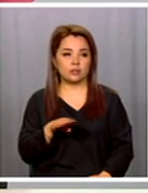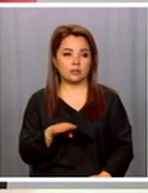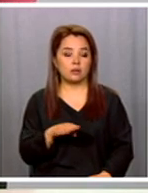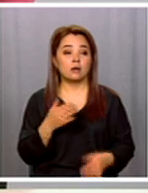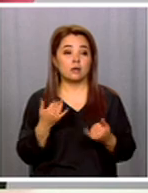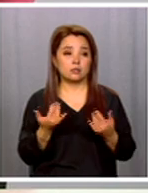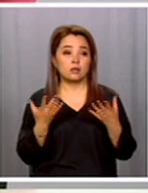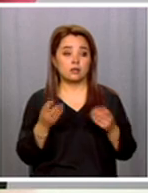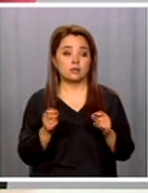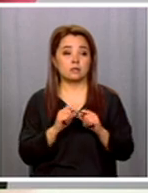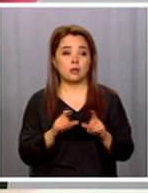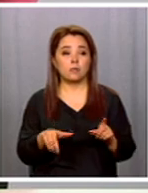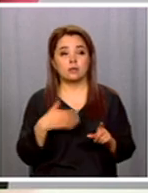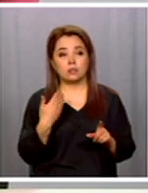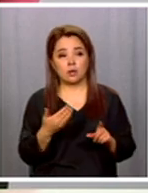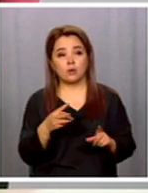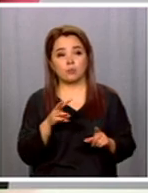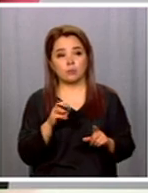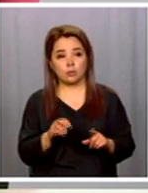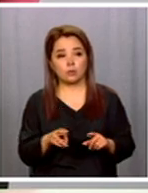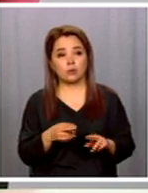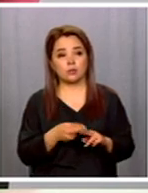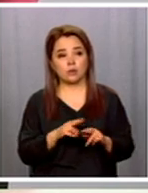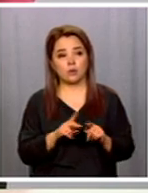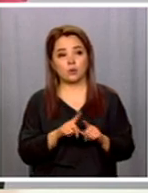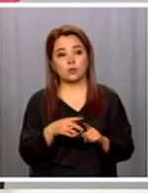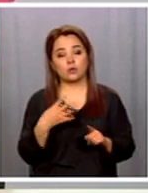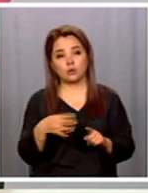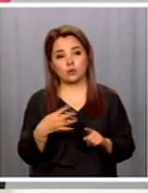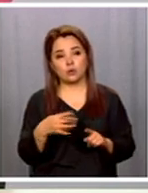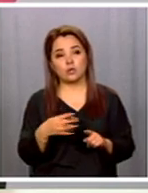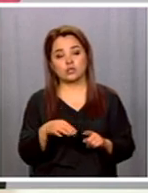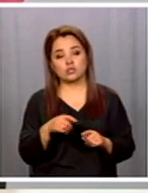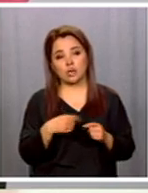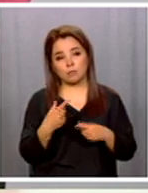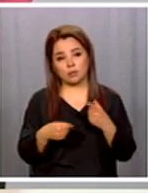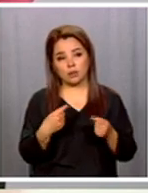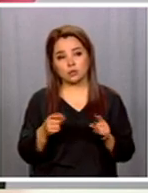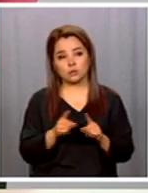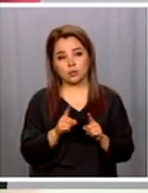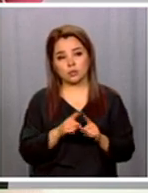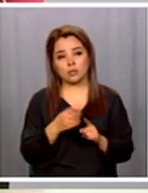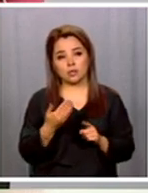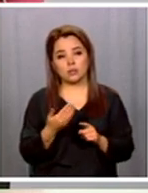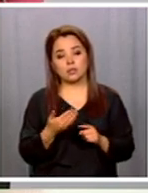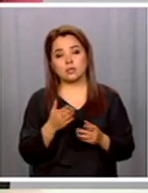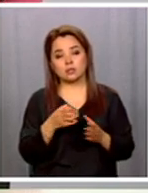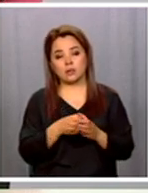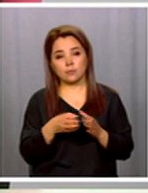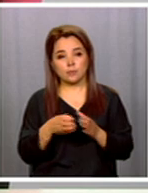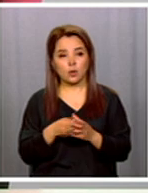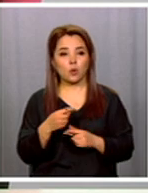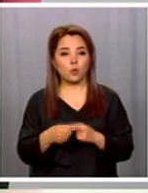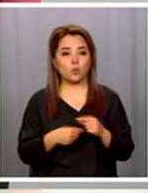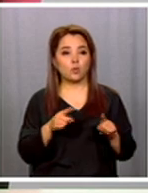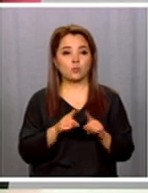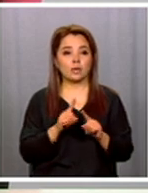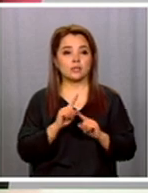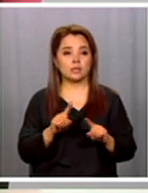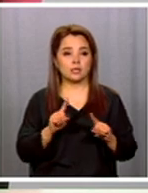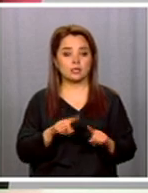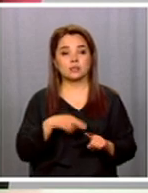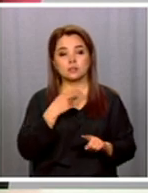Бүгінгі сабақта сіздер мүктер мен қырыжапырақтардың мысалдарында жынысты, жыныссыз ұрпақтарының